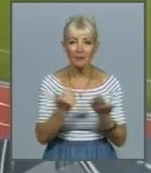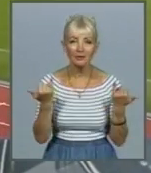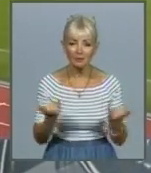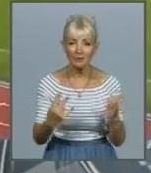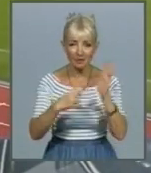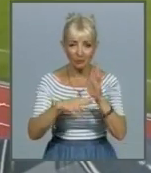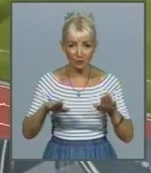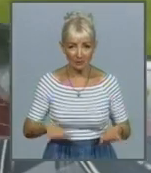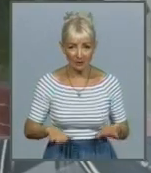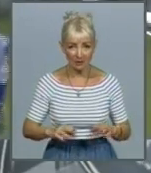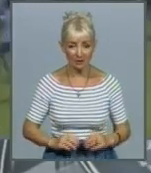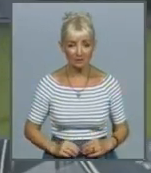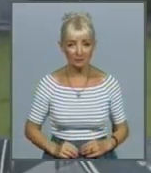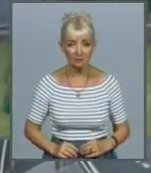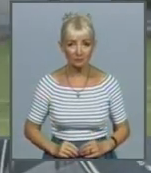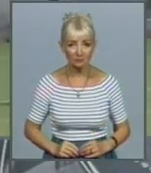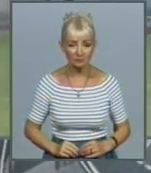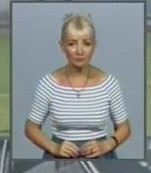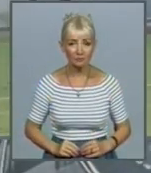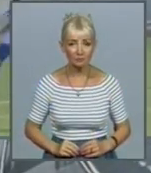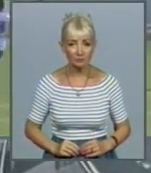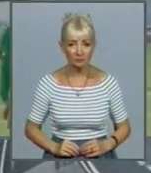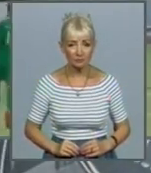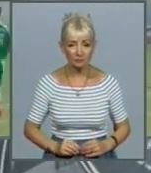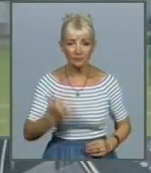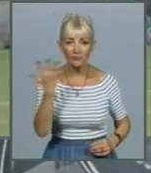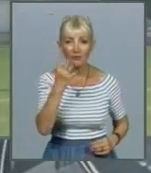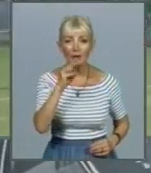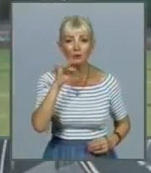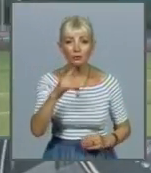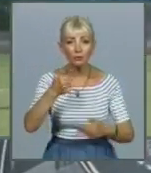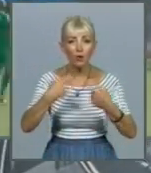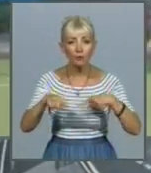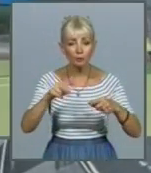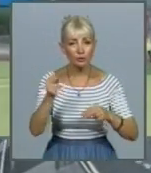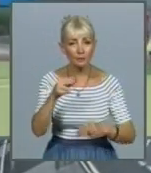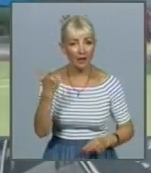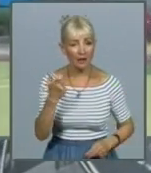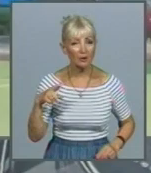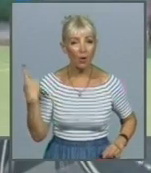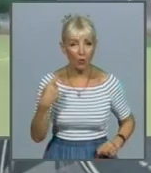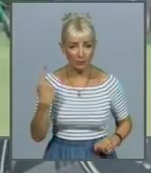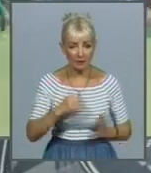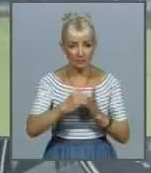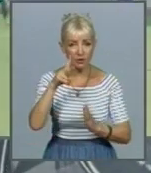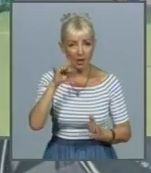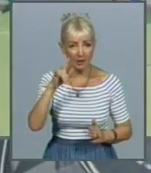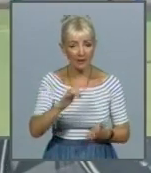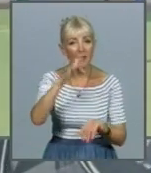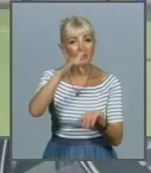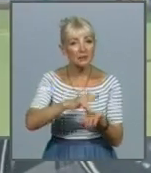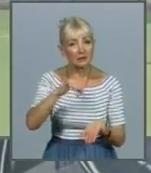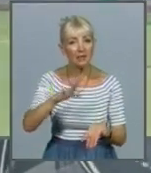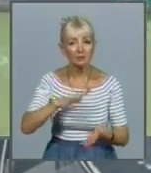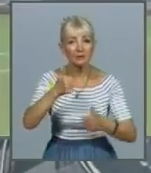седьмое место пятом туре футбольного чемпионата харьковской области высшей лиге центральным